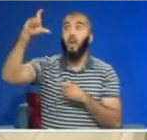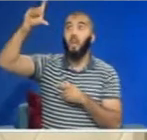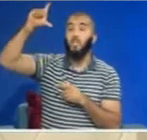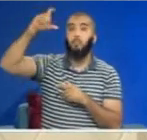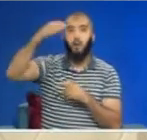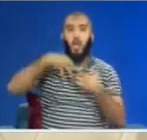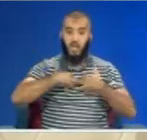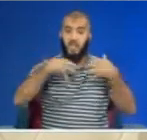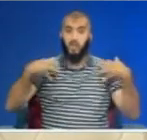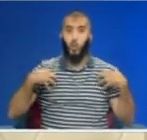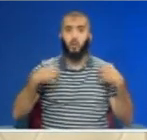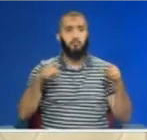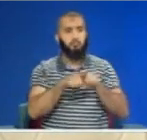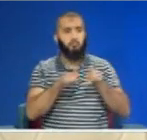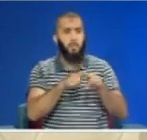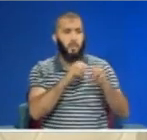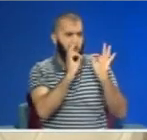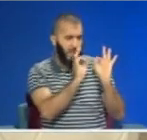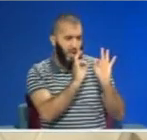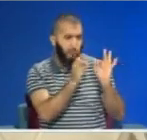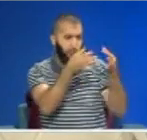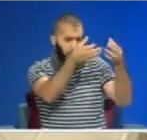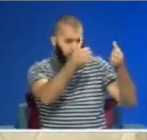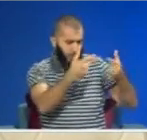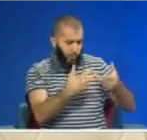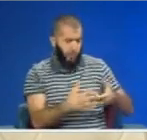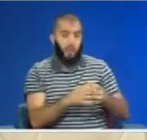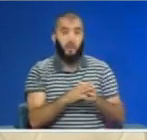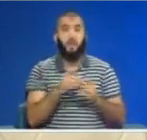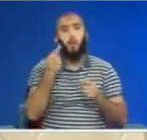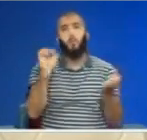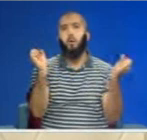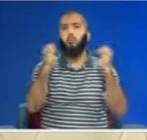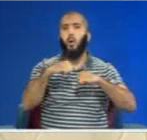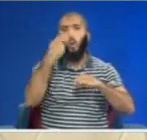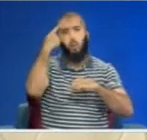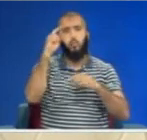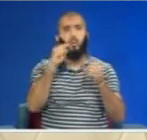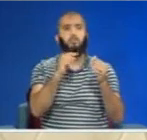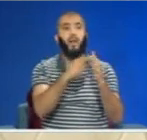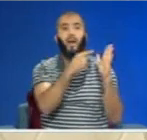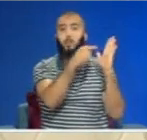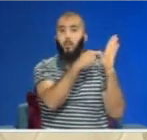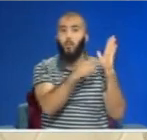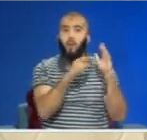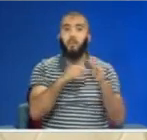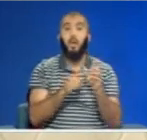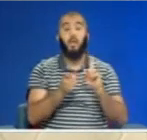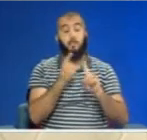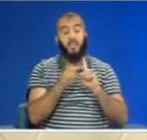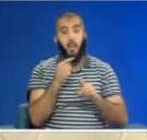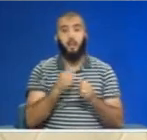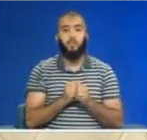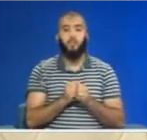علميا وحسابيا. فلذلك اتفقوا على وضع هذه الرزنامات، وهي دقيقة جدا، خاصة في بلادنا راها